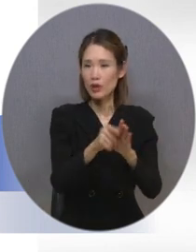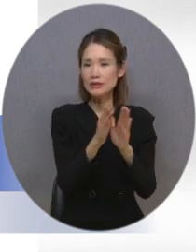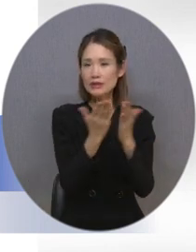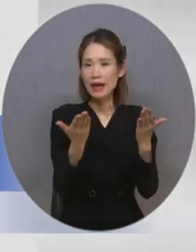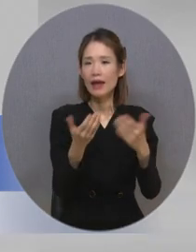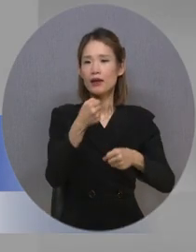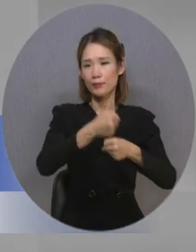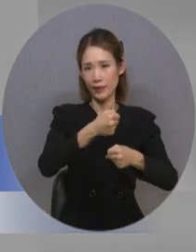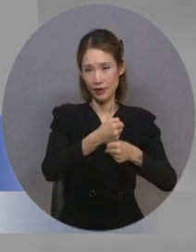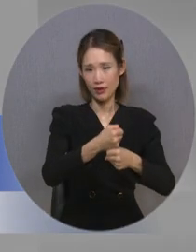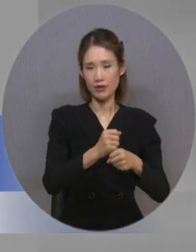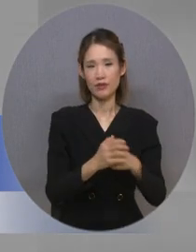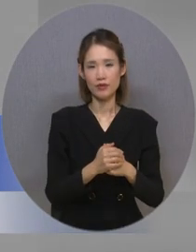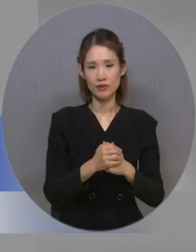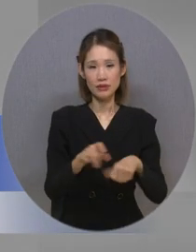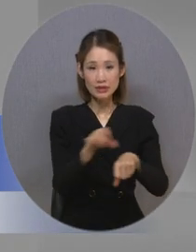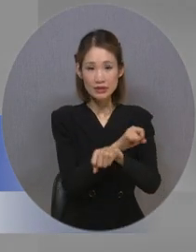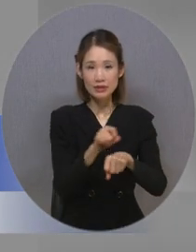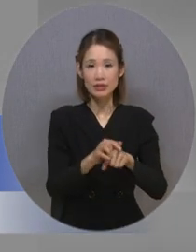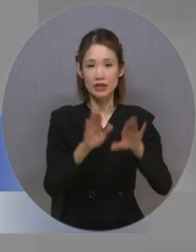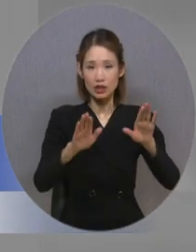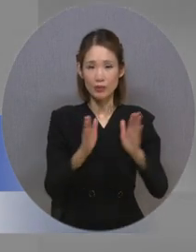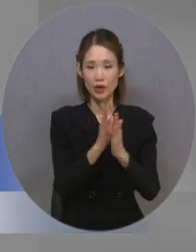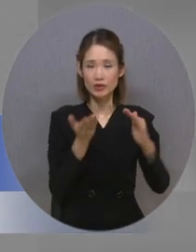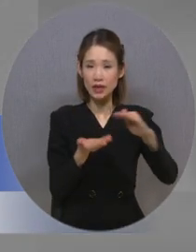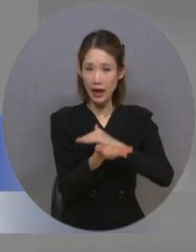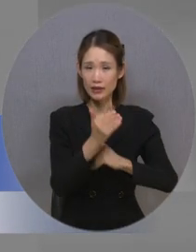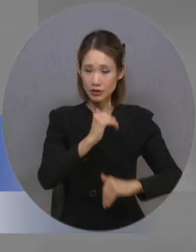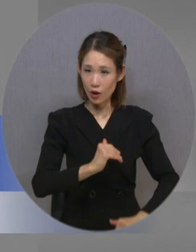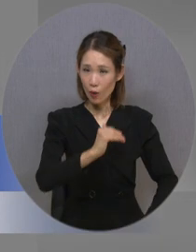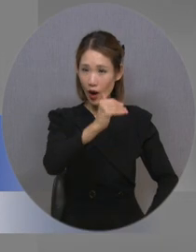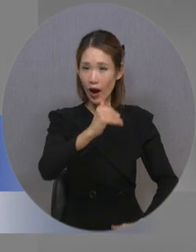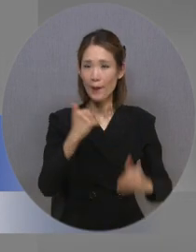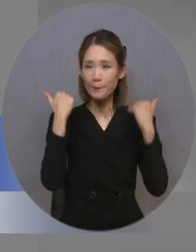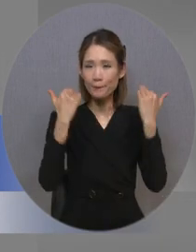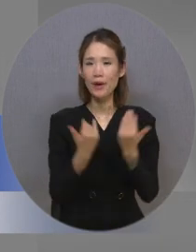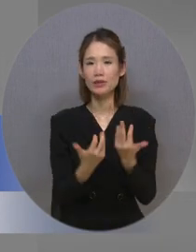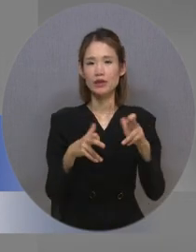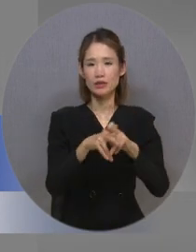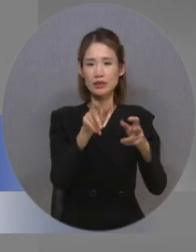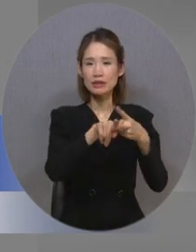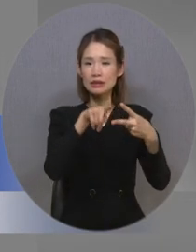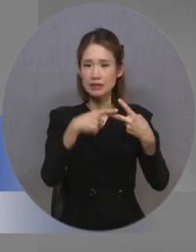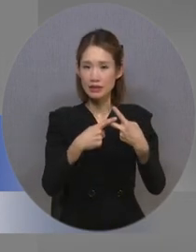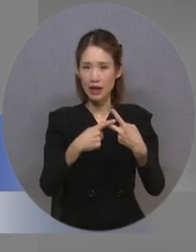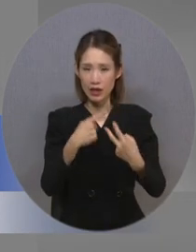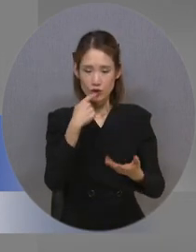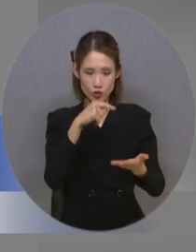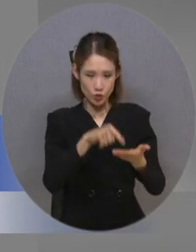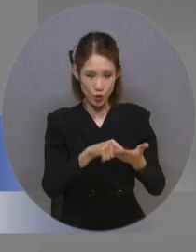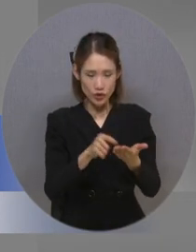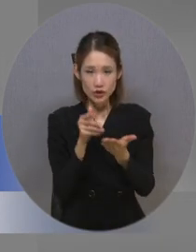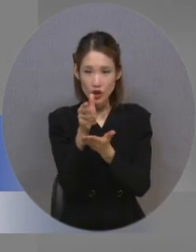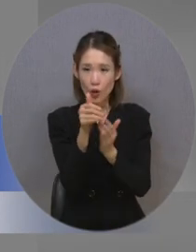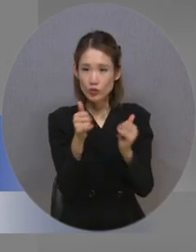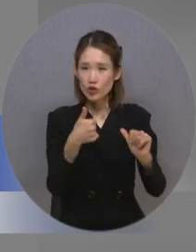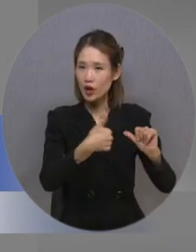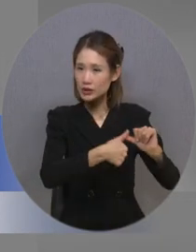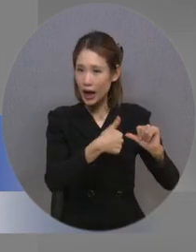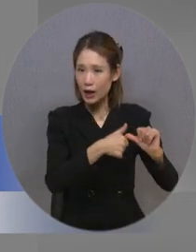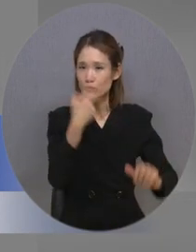제작했는데요 특히 근본 책자의 제작 과정은 발달장애인의 이해도 감수와 전문가 자문을